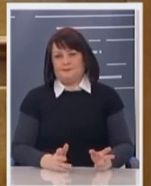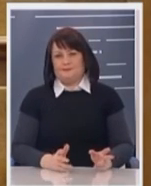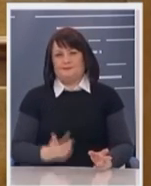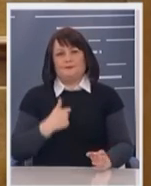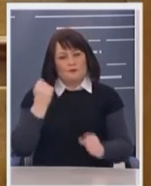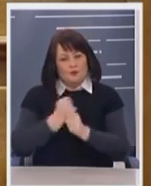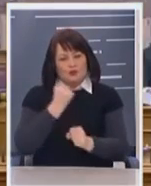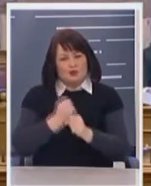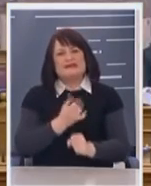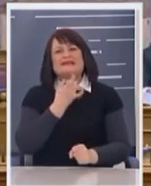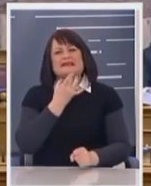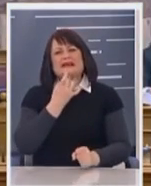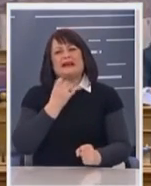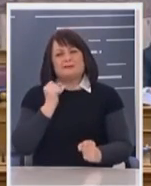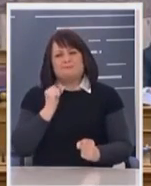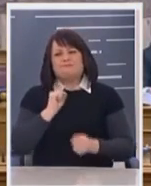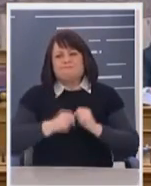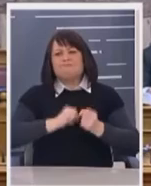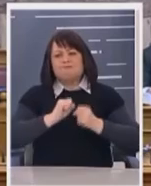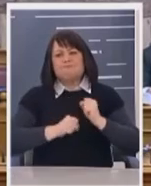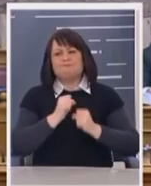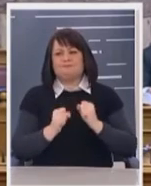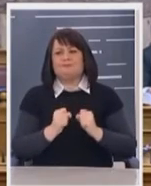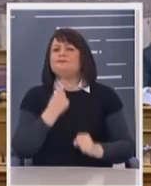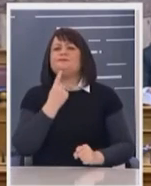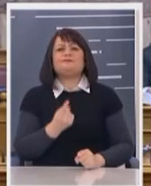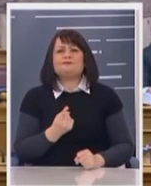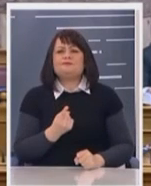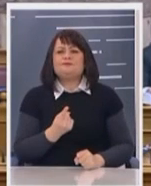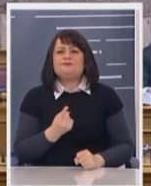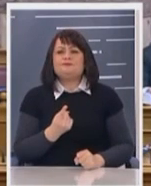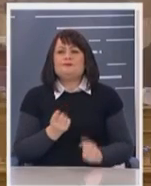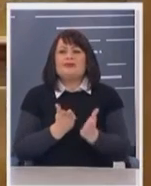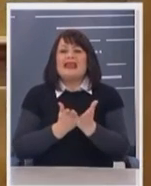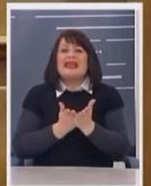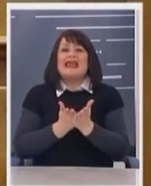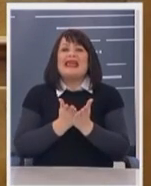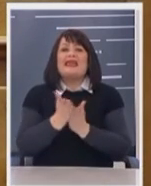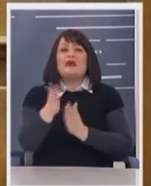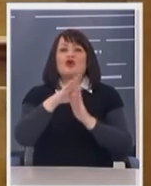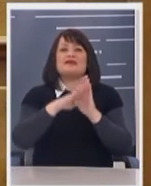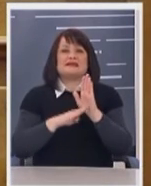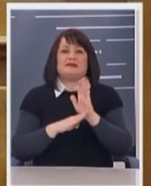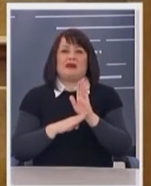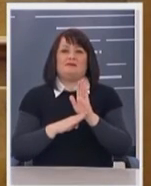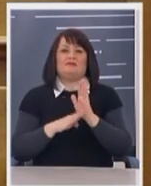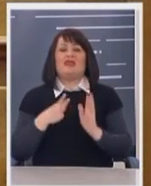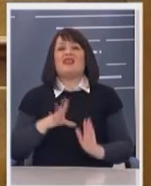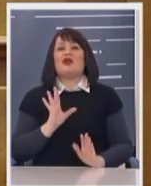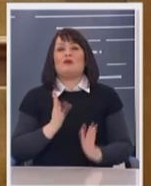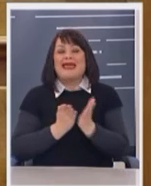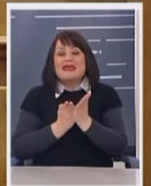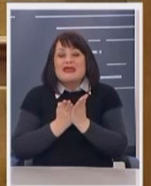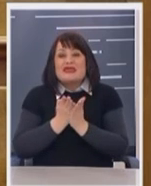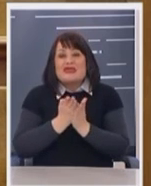Εργαζόμαστε σκληρά για αυτό που εμείς ονομάζουμε ηθικοποίηση του συστήματος. Και η ηθικοποίηση